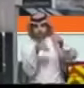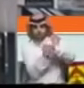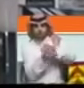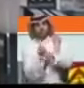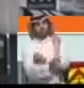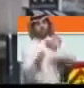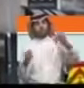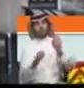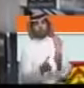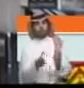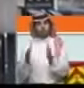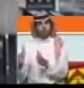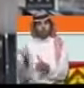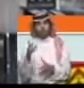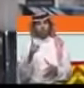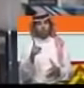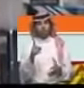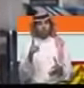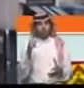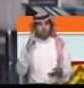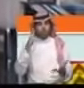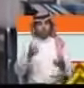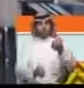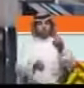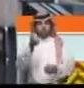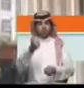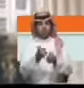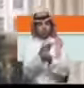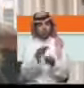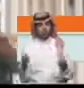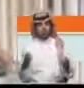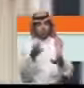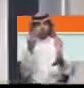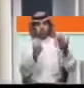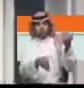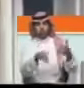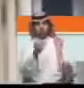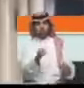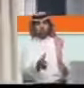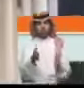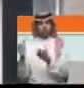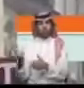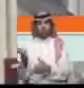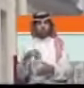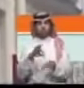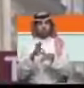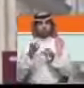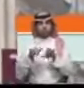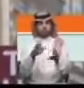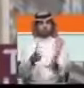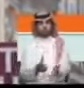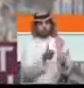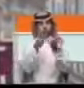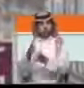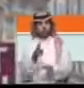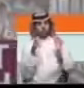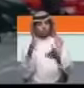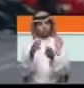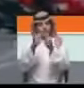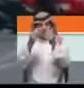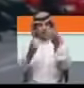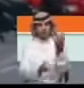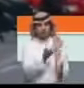بأكمله، بالإضافة إلى تعرض عدة سيارات لأضرار بالغة. وقد هرع عناصر الإطفاء لإخماد الحريق